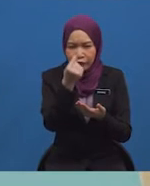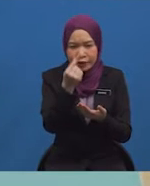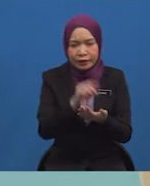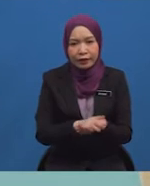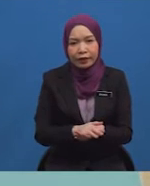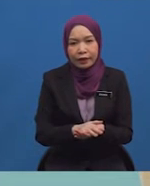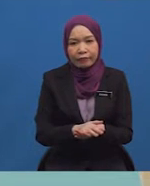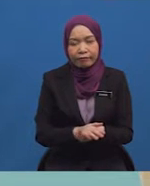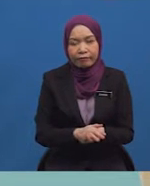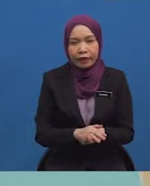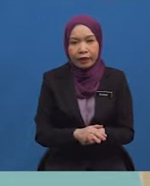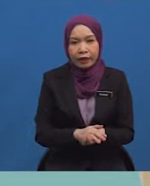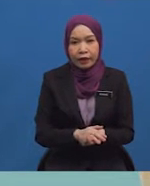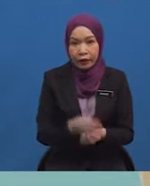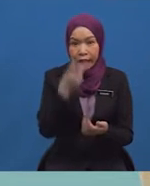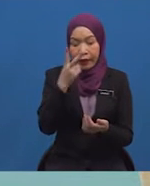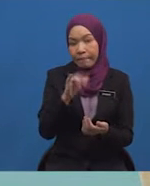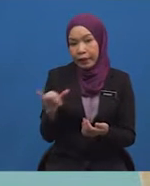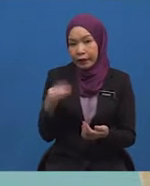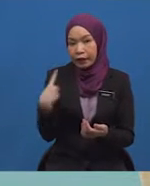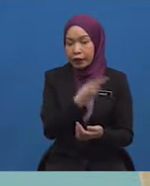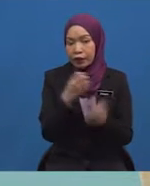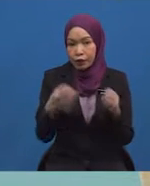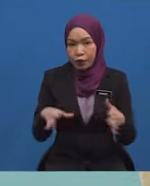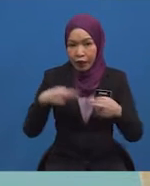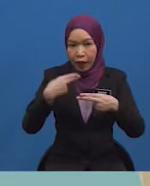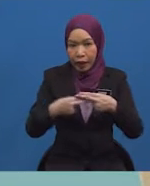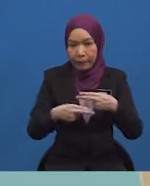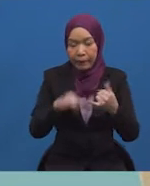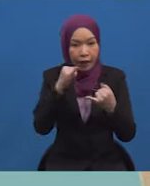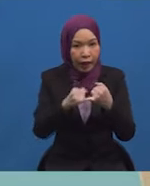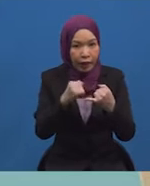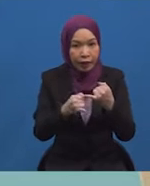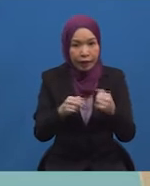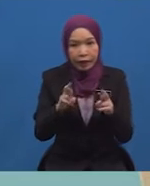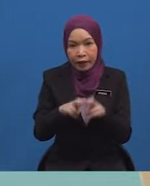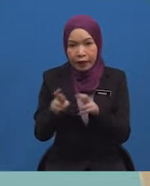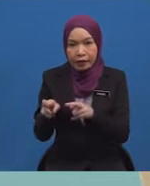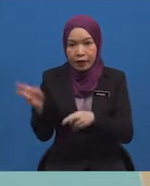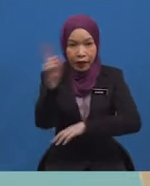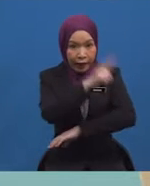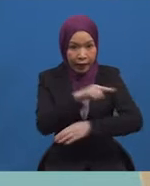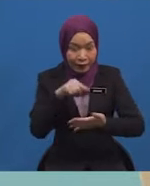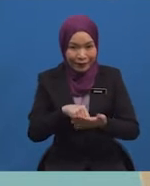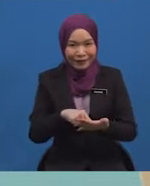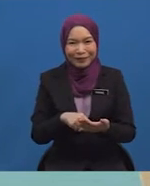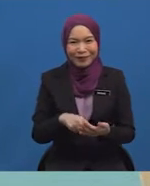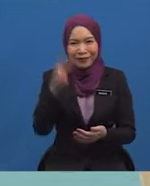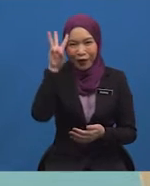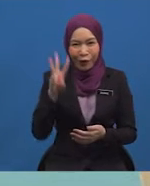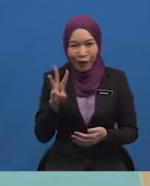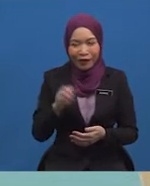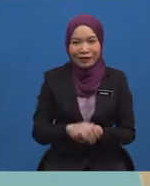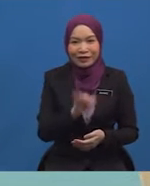Baiklah murid-murid, nampaknya kita sudah pun menghampiri ke akhir rancangan hari ini. Wah, cikgu begitu